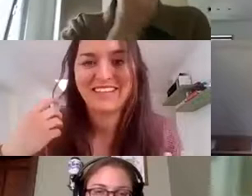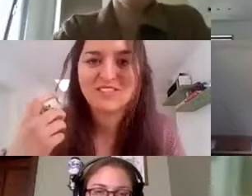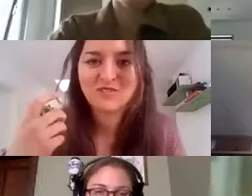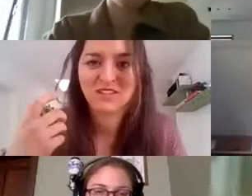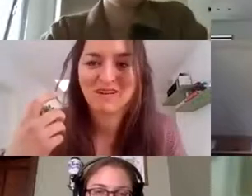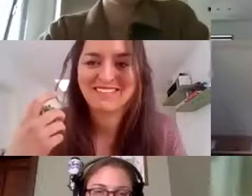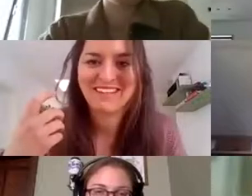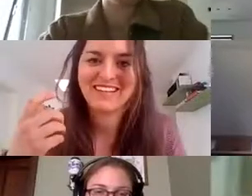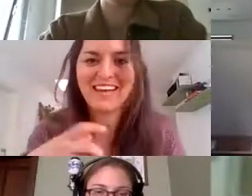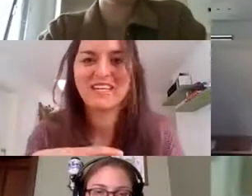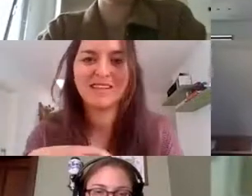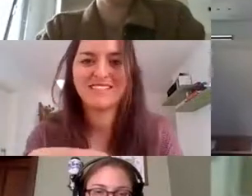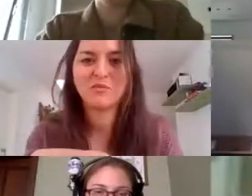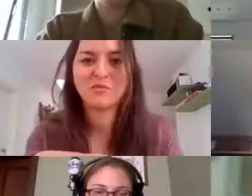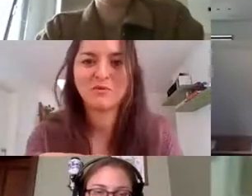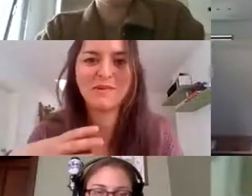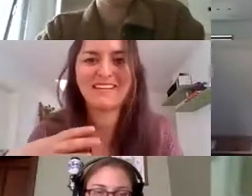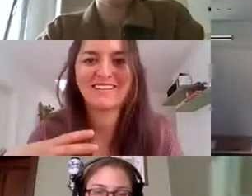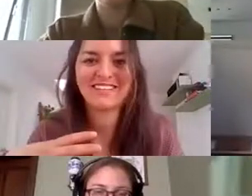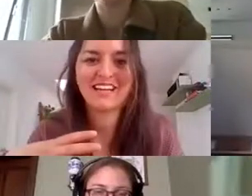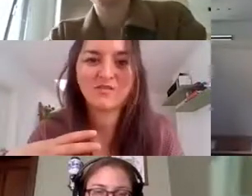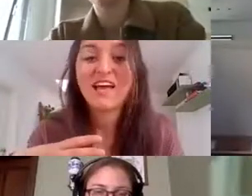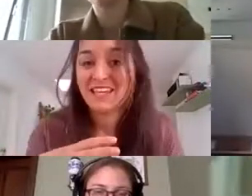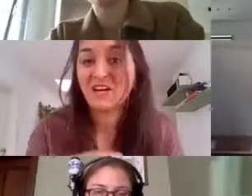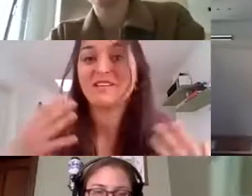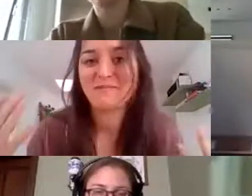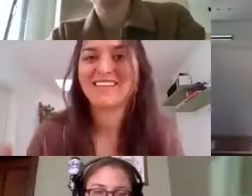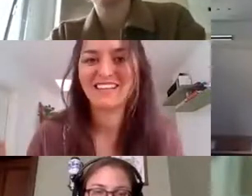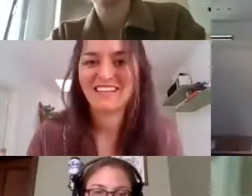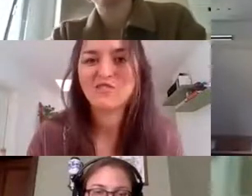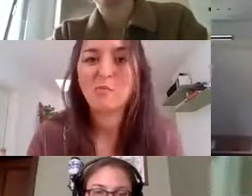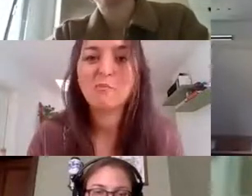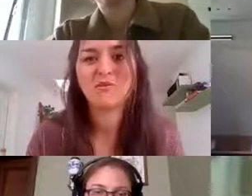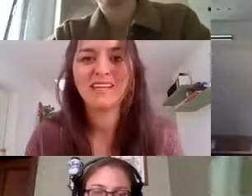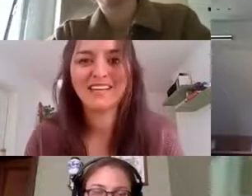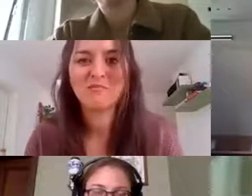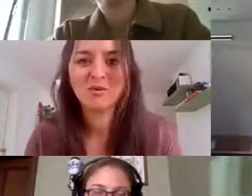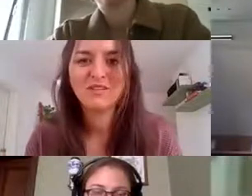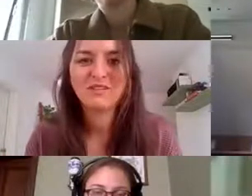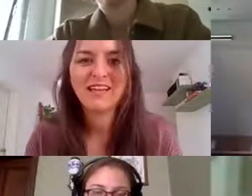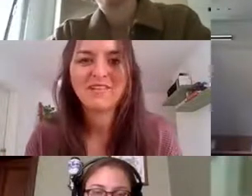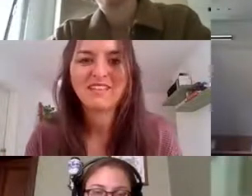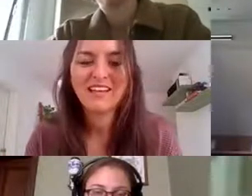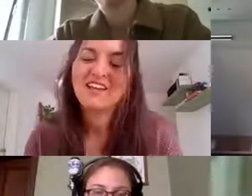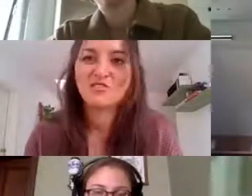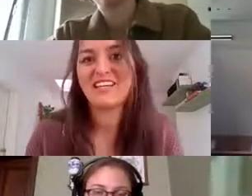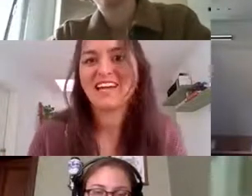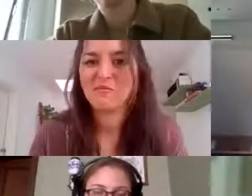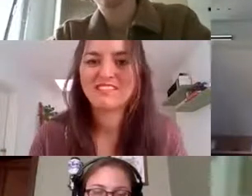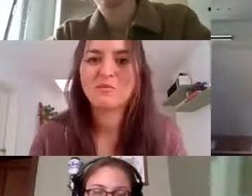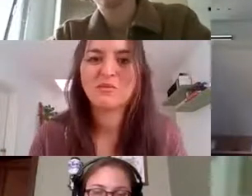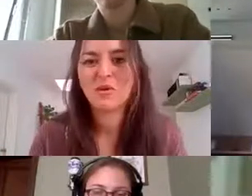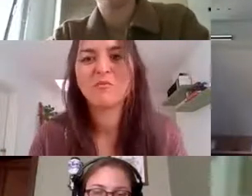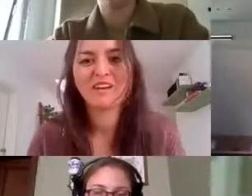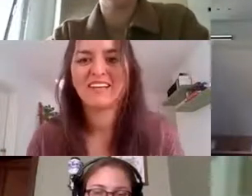de geest van de maatregelen en niet per se op de maatregel zelf. Ja, oké, de maatregel is om per week in een bubbel te blijven. Dus ja,